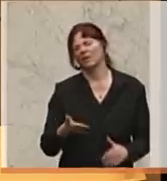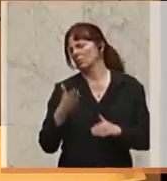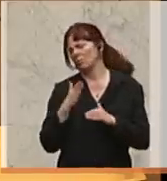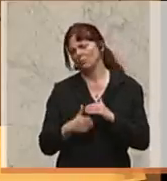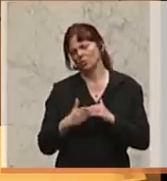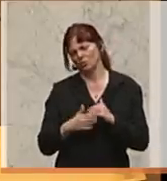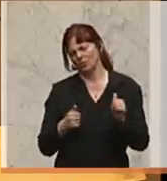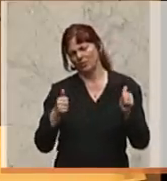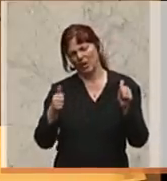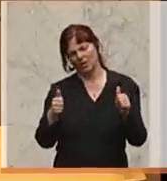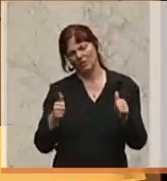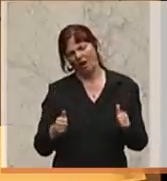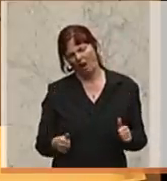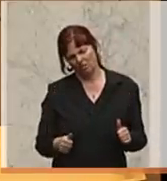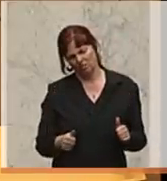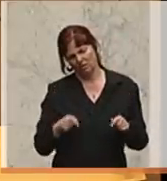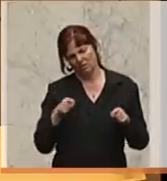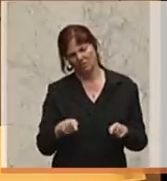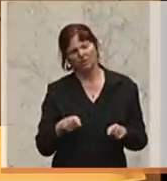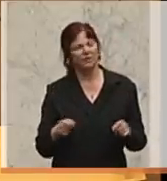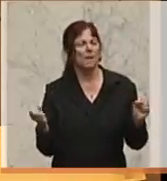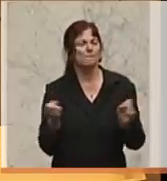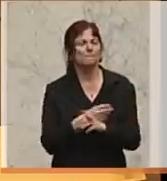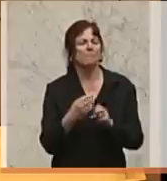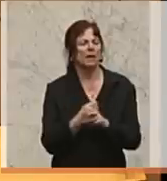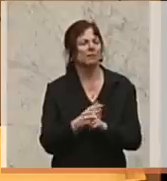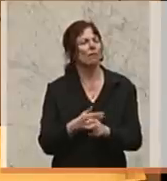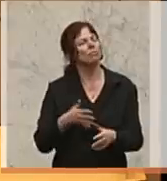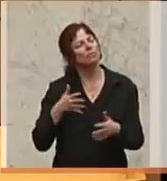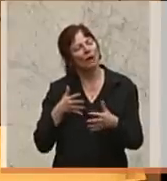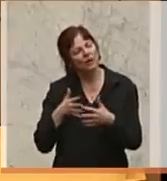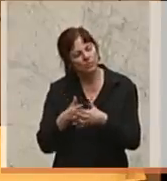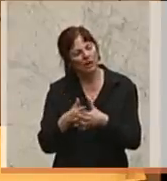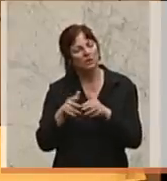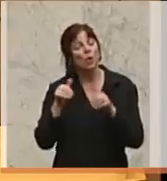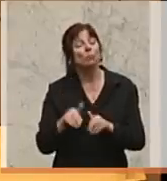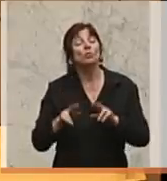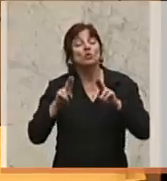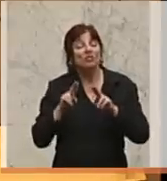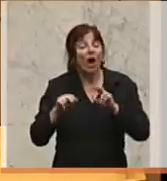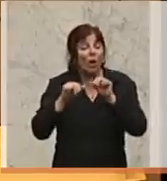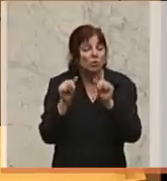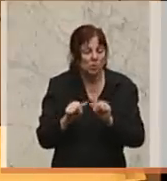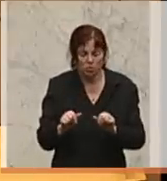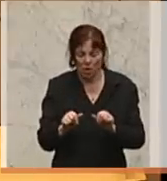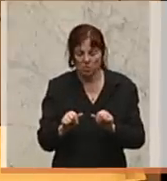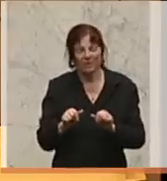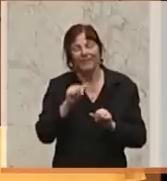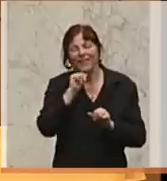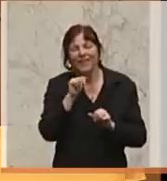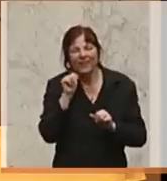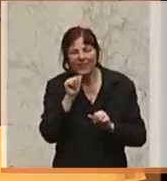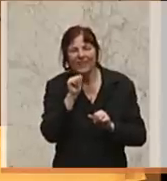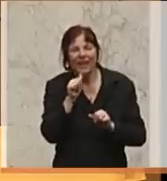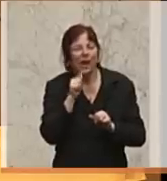diese Medientransparenz entsprechend auch auszugestalten, dass hier in Zukunft tatsächlich kein Missbrauch mehr betrieben wird. In Wirklichkeit geht es